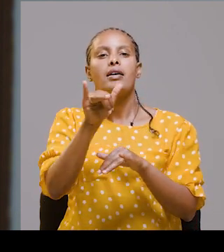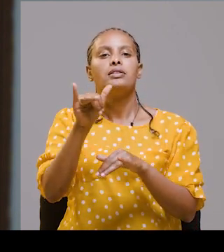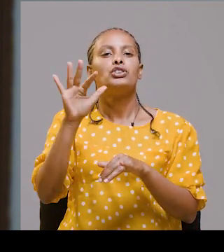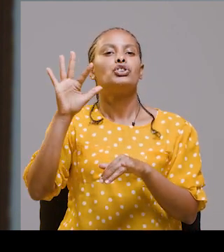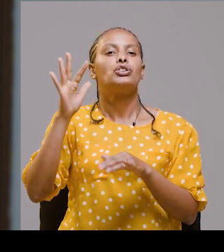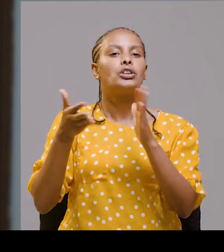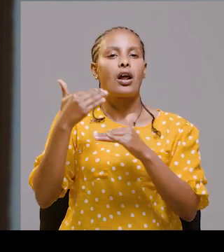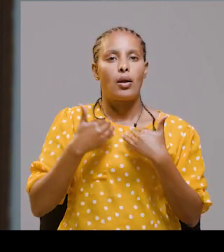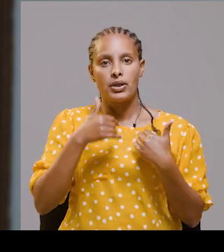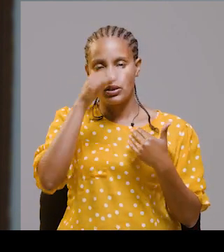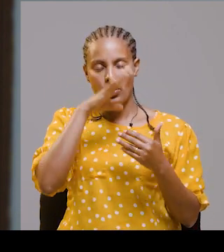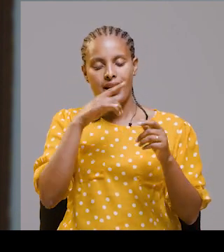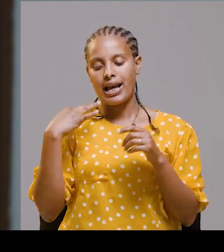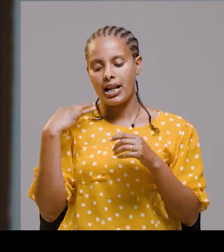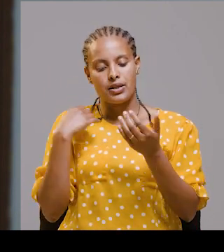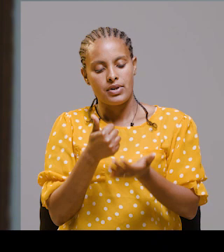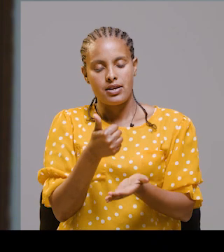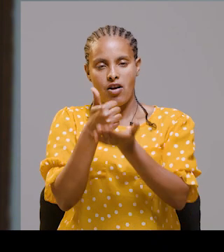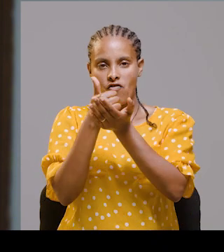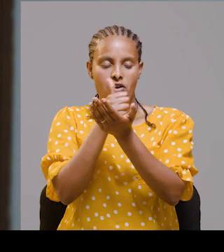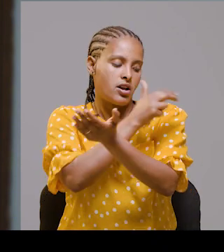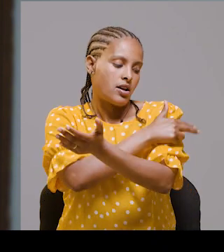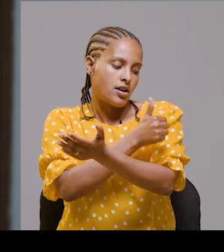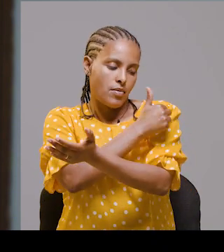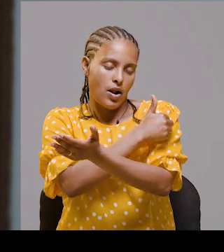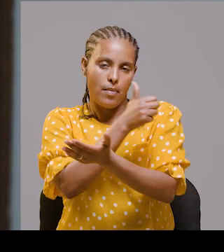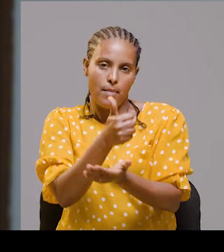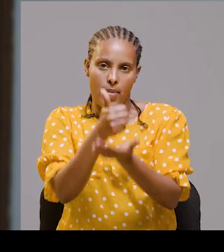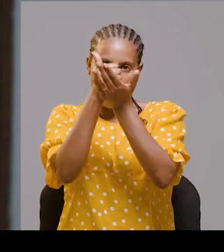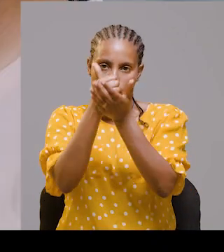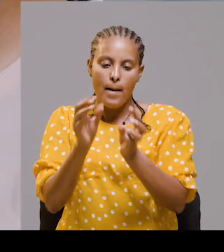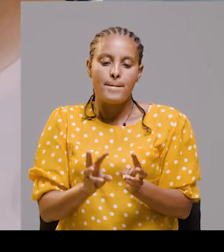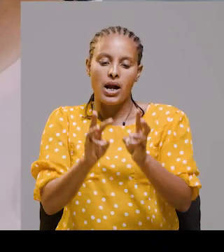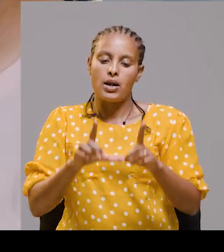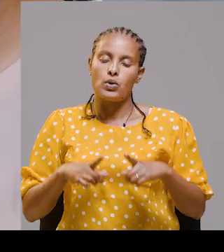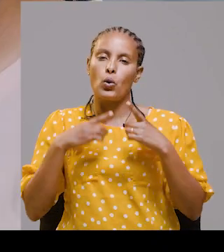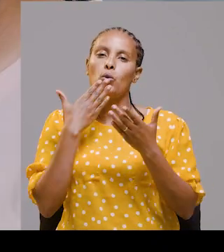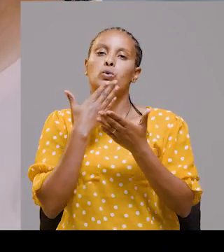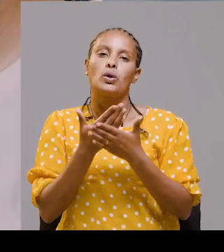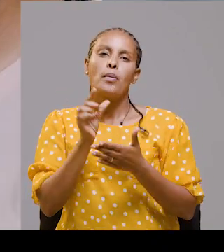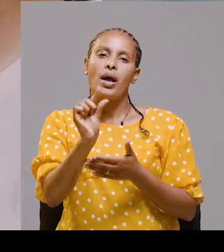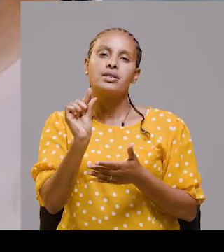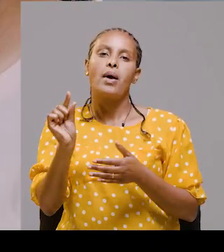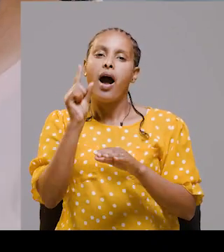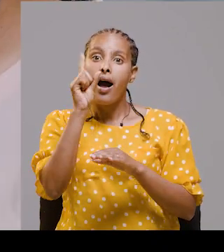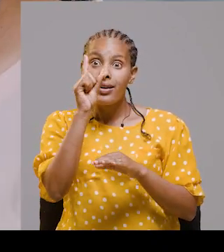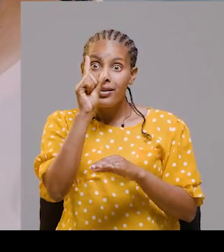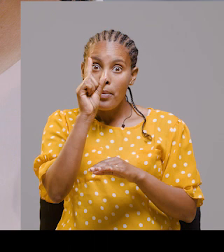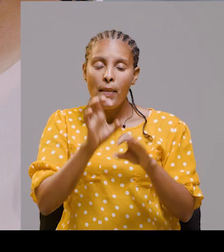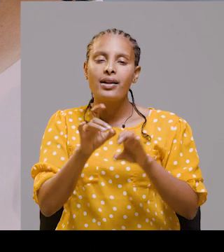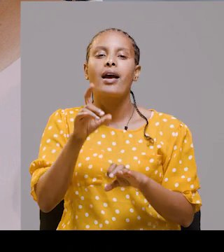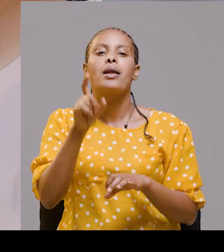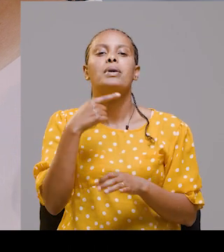እንደ ግለሰብ ድጋፍ የሚያገኙበት ህክምና የሚያገኙበት መንገድ ቢኖር መልካም ነው ቢያንስ ግን አንድ ማድረግ ያለብን